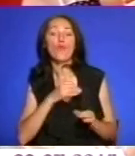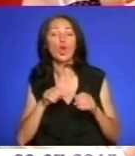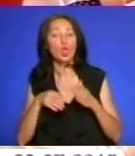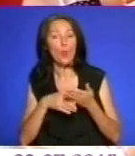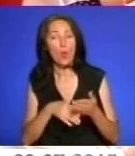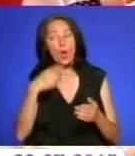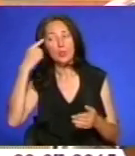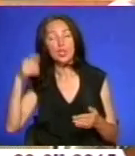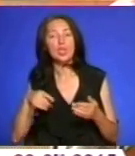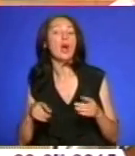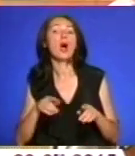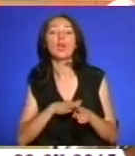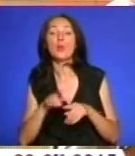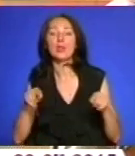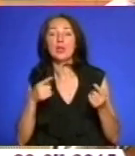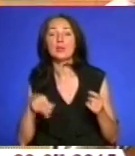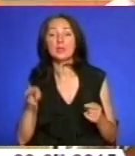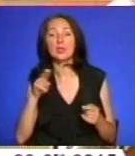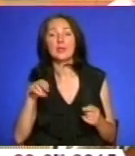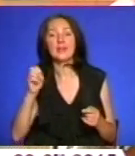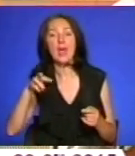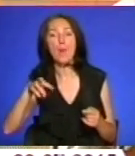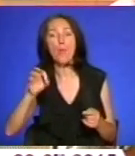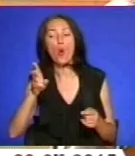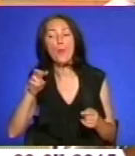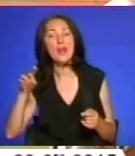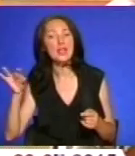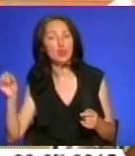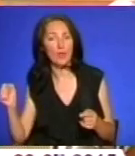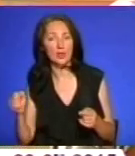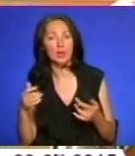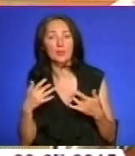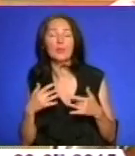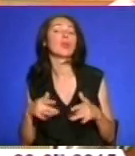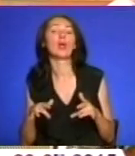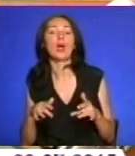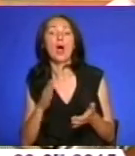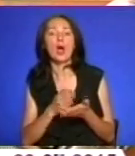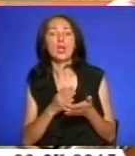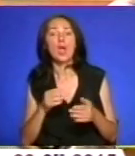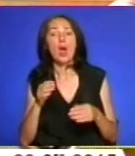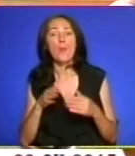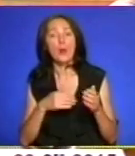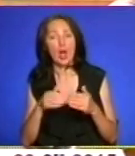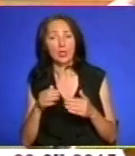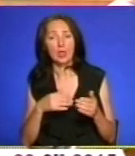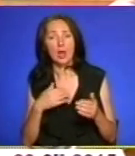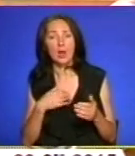психологічної реабілітації демобілізованим. Є порочна практика, да, дійсно, я з цим погоджуюся, ми її виконати, на жаль, не